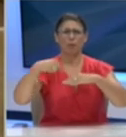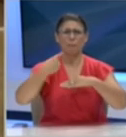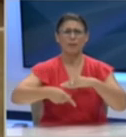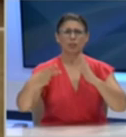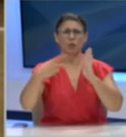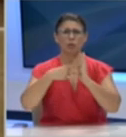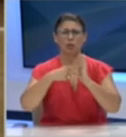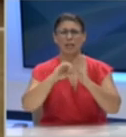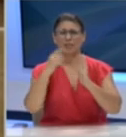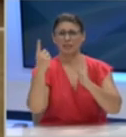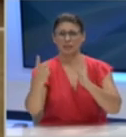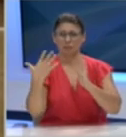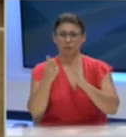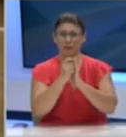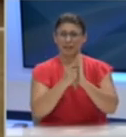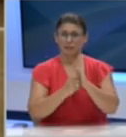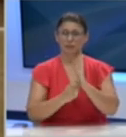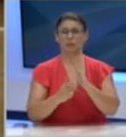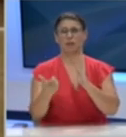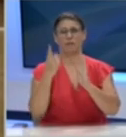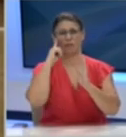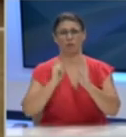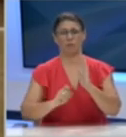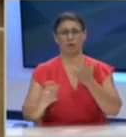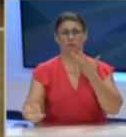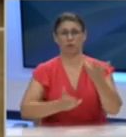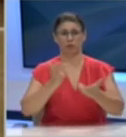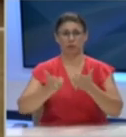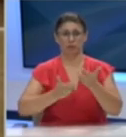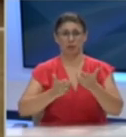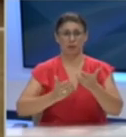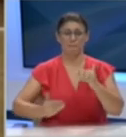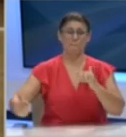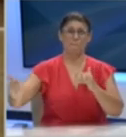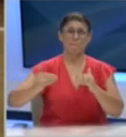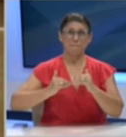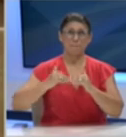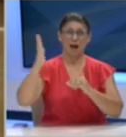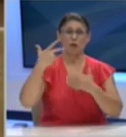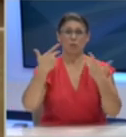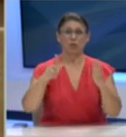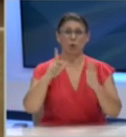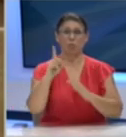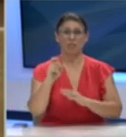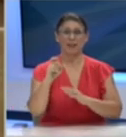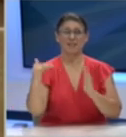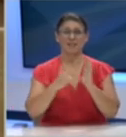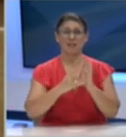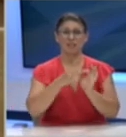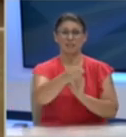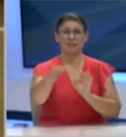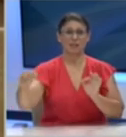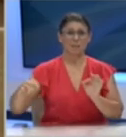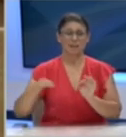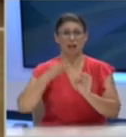υπάρχει καταγραφή δεδομένων πυρκαγιά. Πάνω από 810.000 στρέμματα έχουν καεί στον Εύρο και δεν